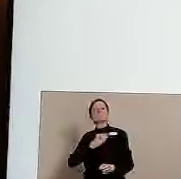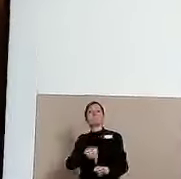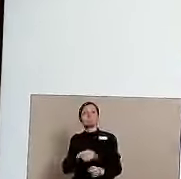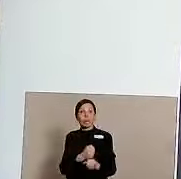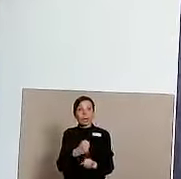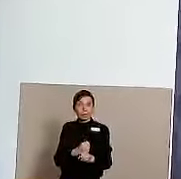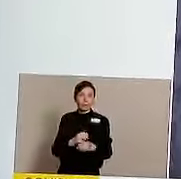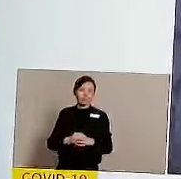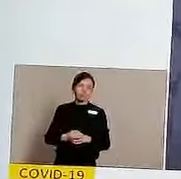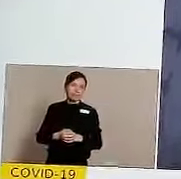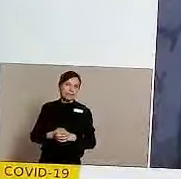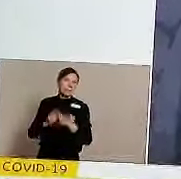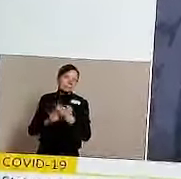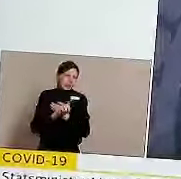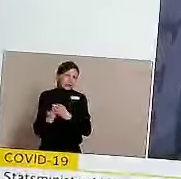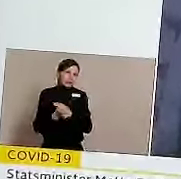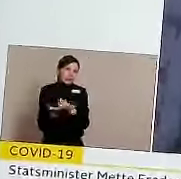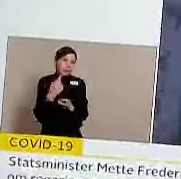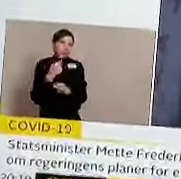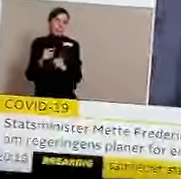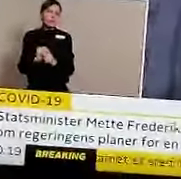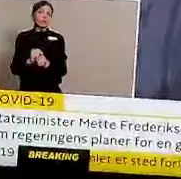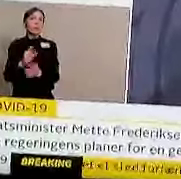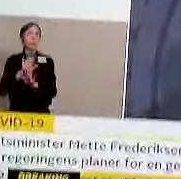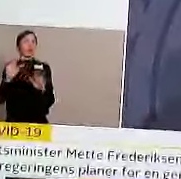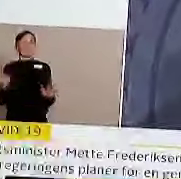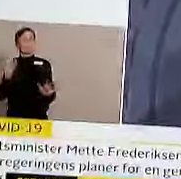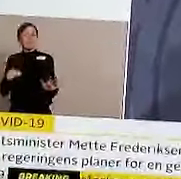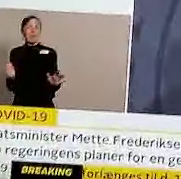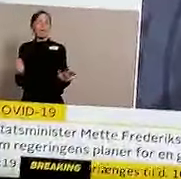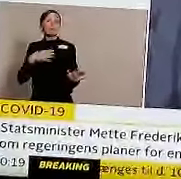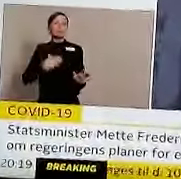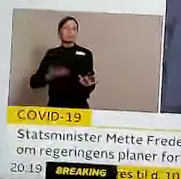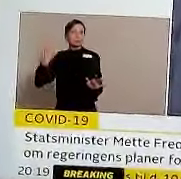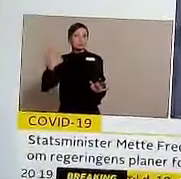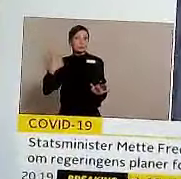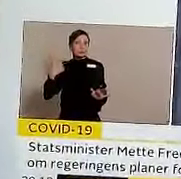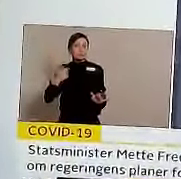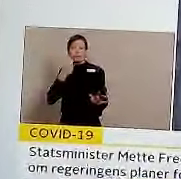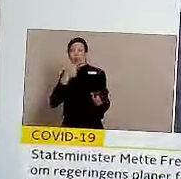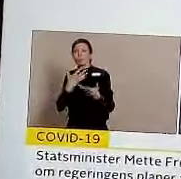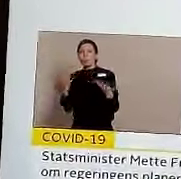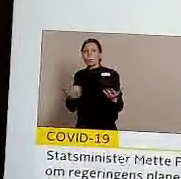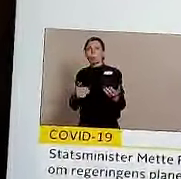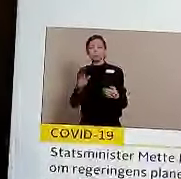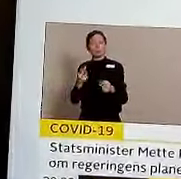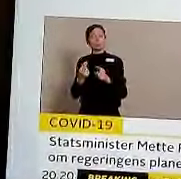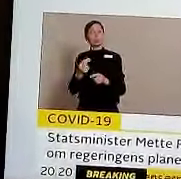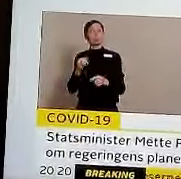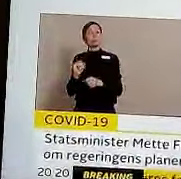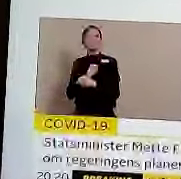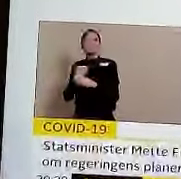بالحجر الصحي، وأن ما زالت الحجر الصحي هي قائمة